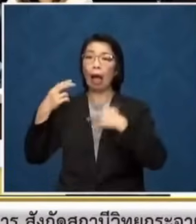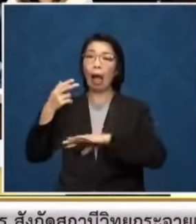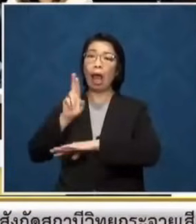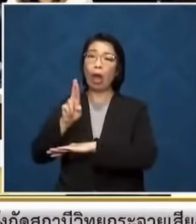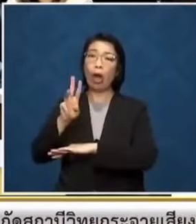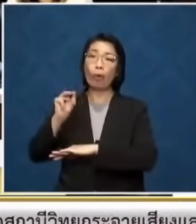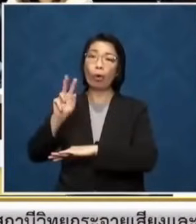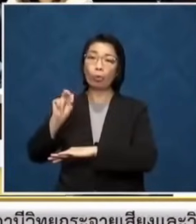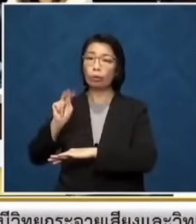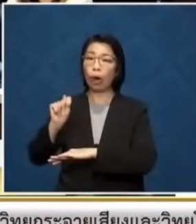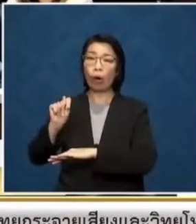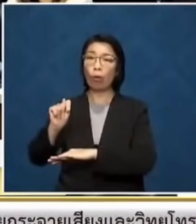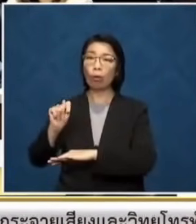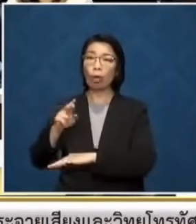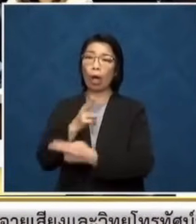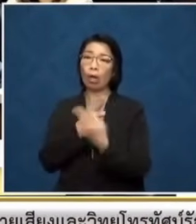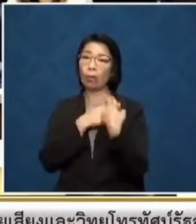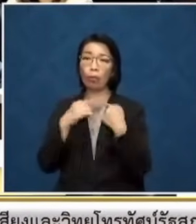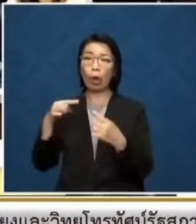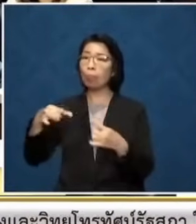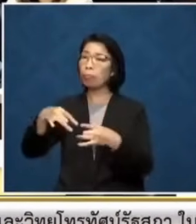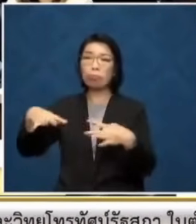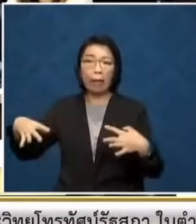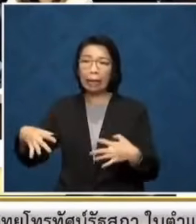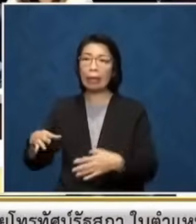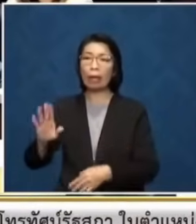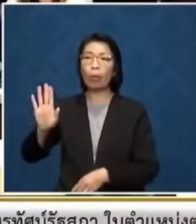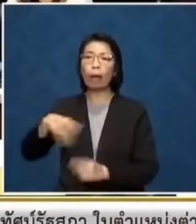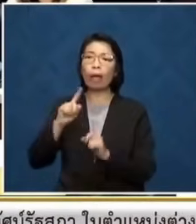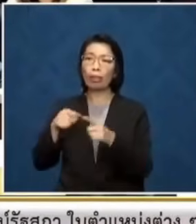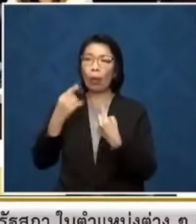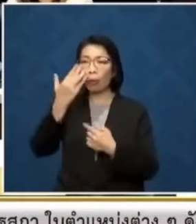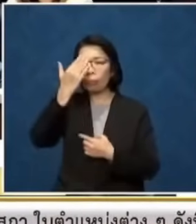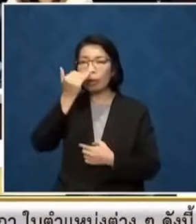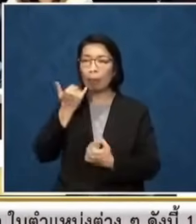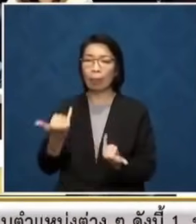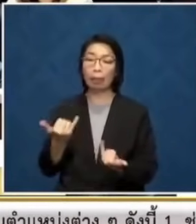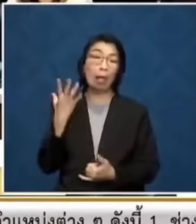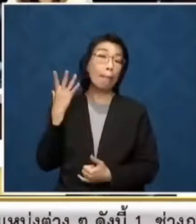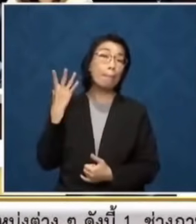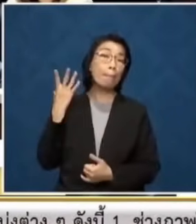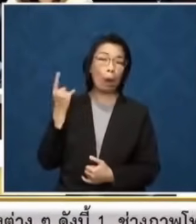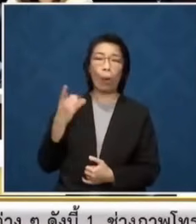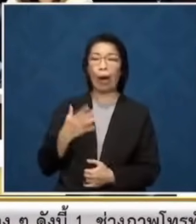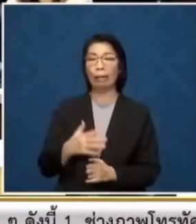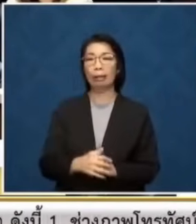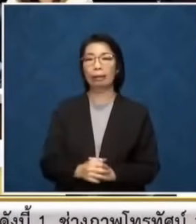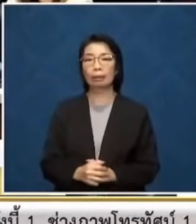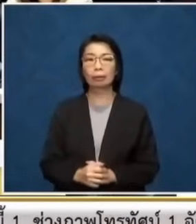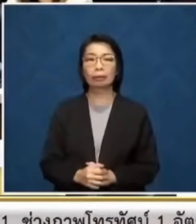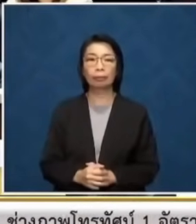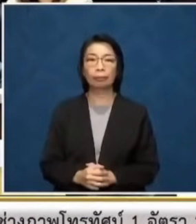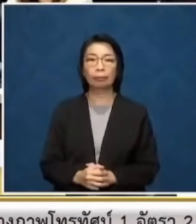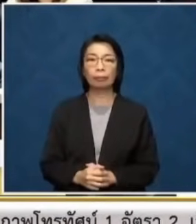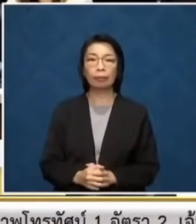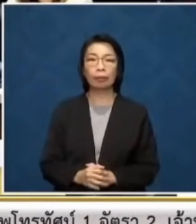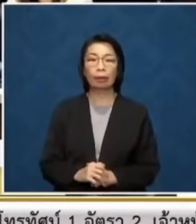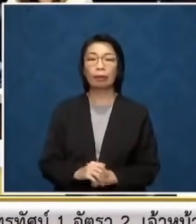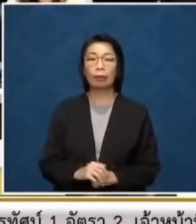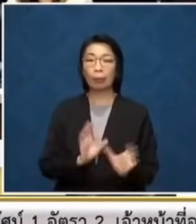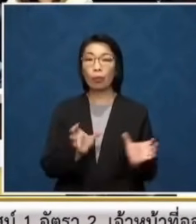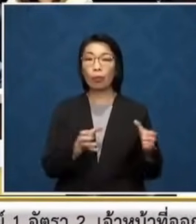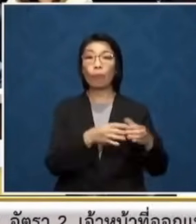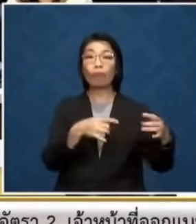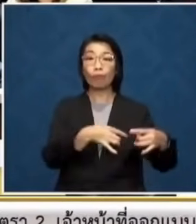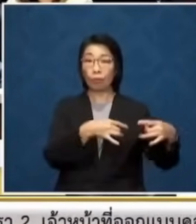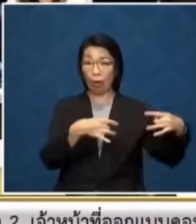องการจะถามเพราะอะไรเมื่อวานนะครับท่านประธานเมื่อทางพรรคร่วมฝ่ายค้าน